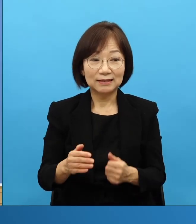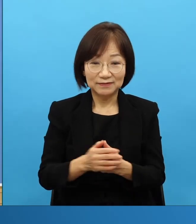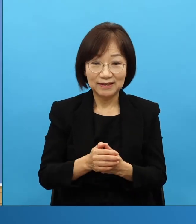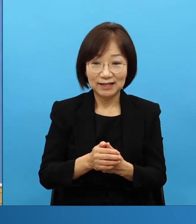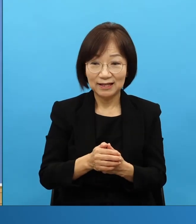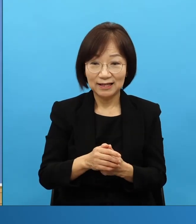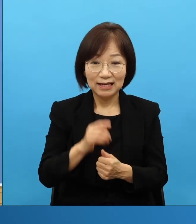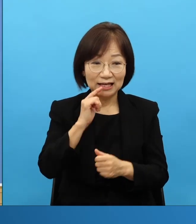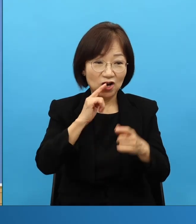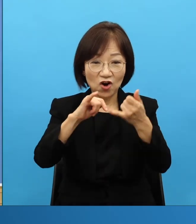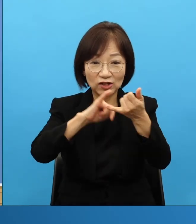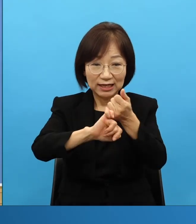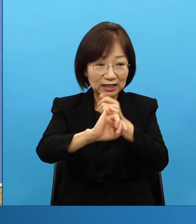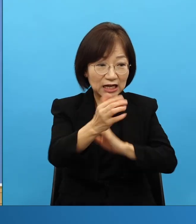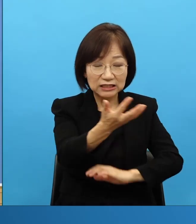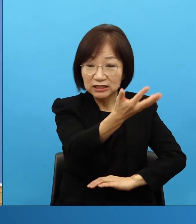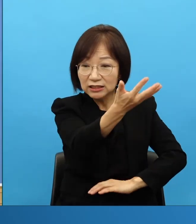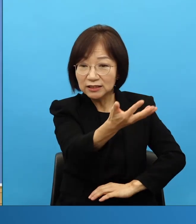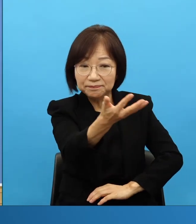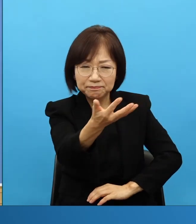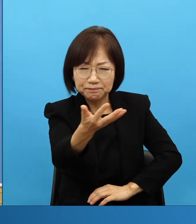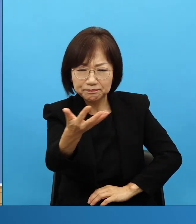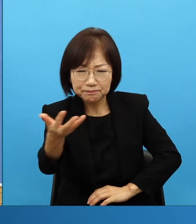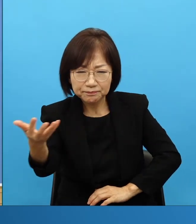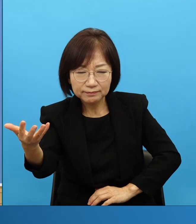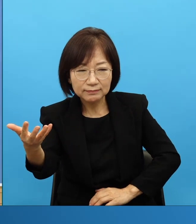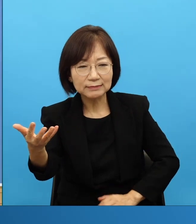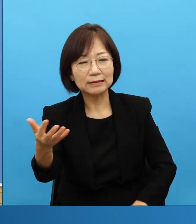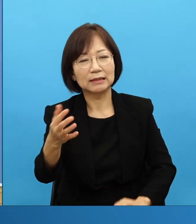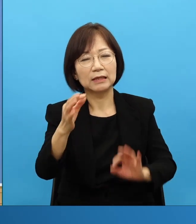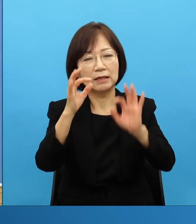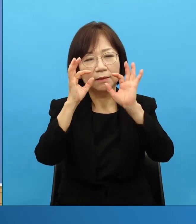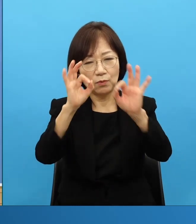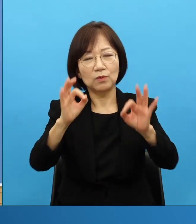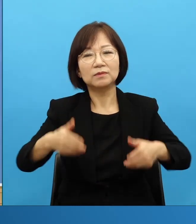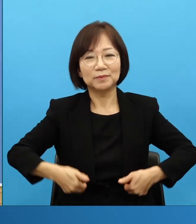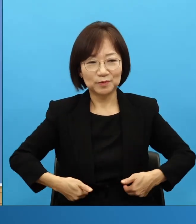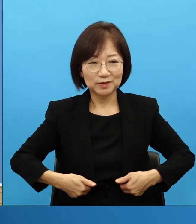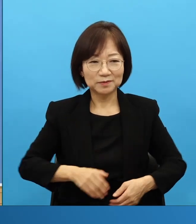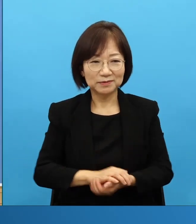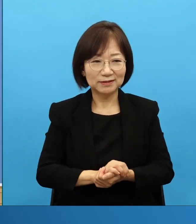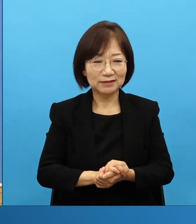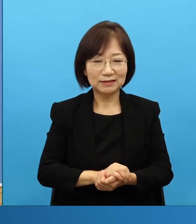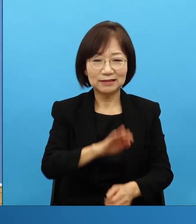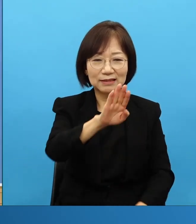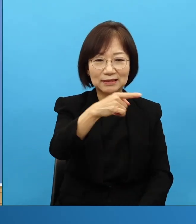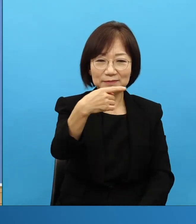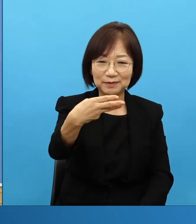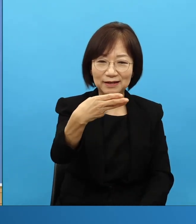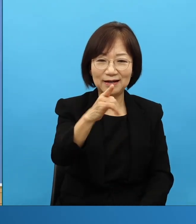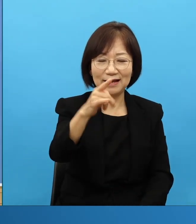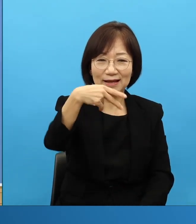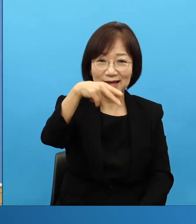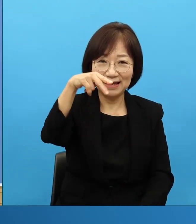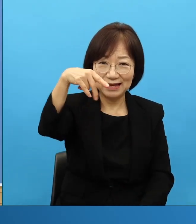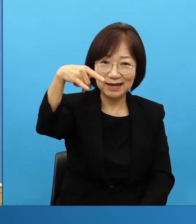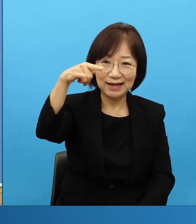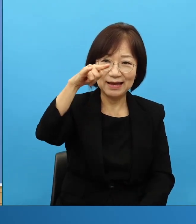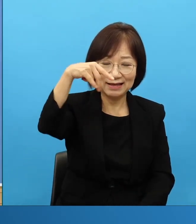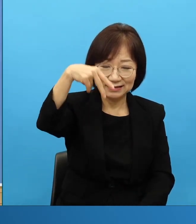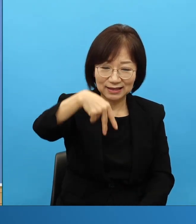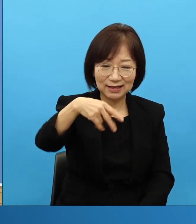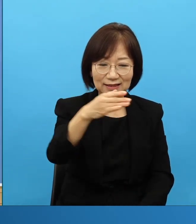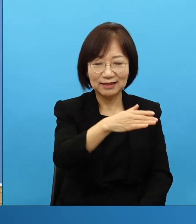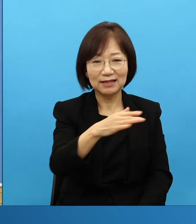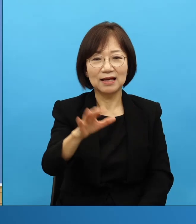보세요. So look at the stream and hold to this covenant. 계속 아수르 괴롭히지요. 아람 나라 괴롭히고 이스라엘 나라는 할 짓이 아닌 겁니다.